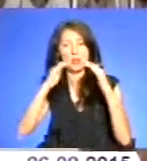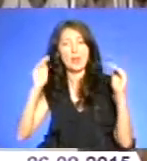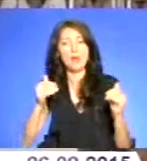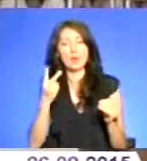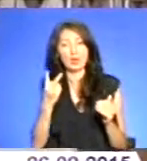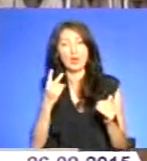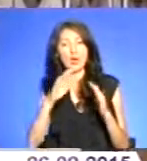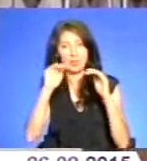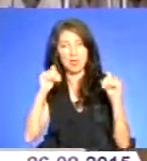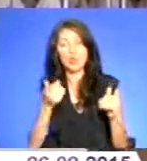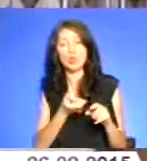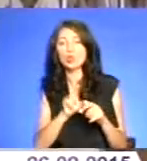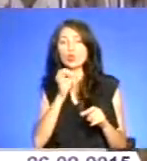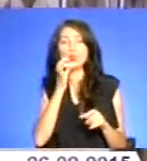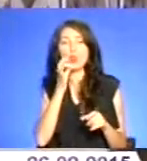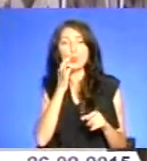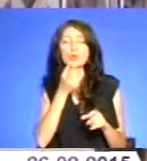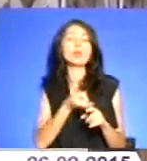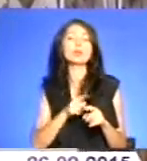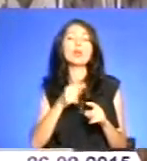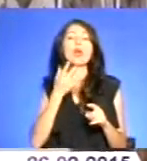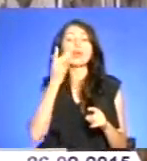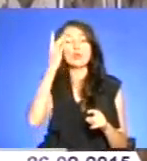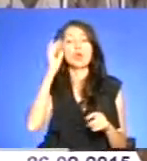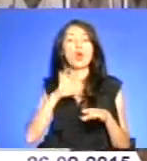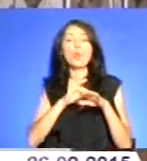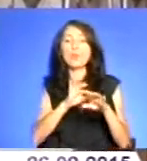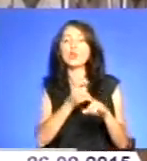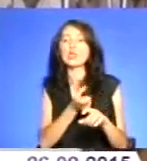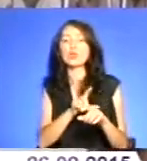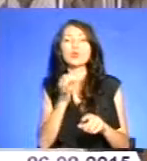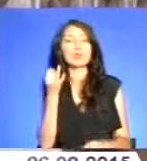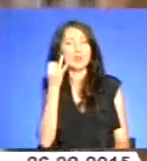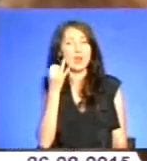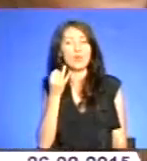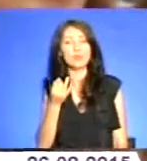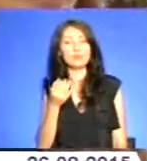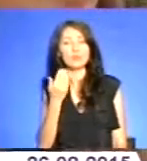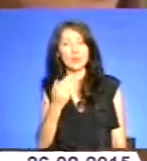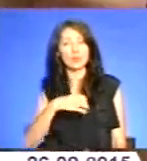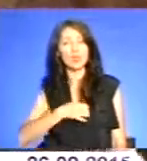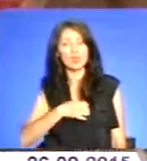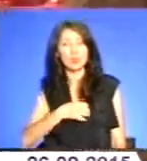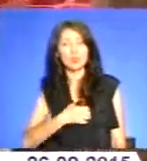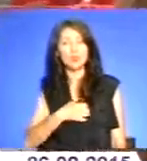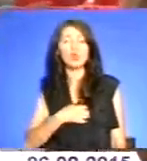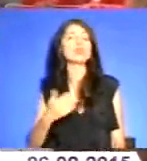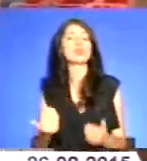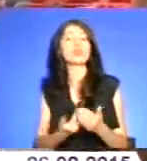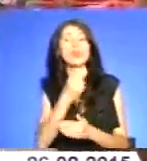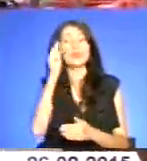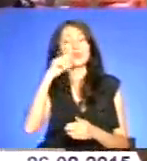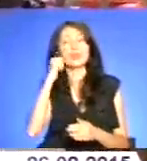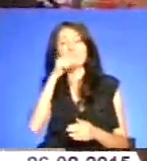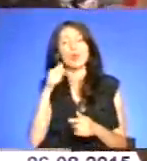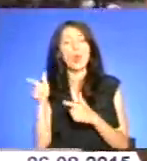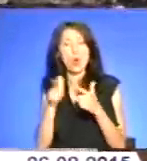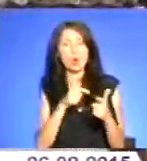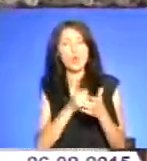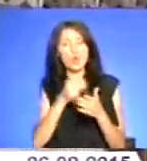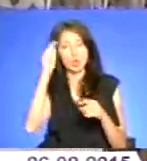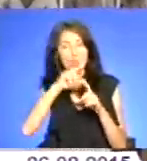дуже сподобалось, і це літо я провела дуже цікаво. Тобто ти скучаєш за новим навчальним роком, чи ти вже готова до нього?